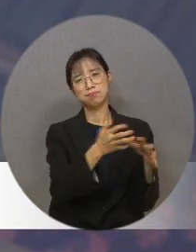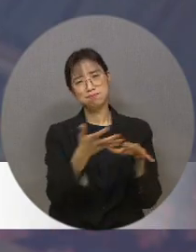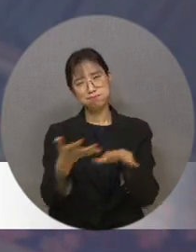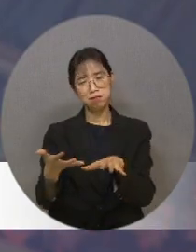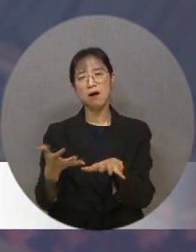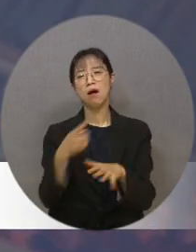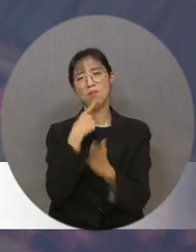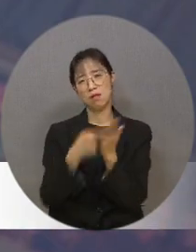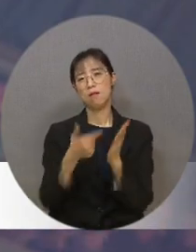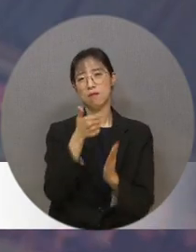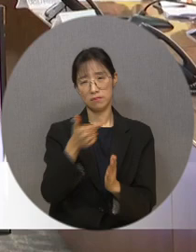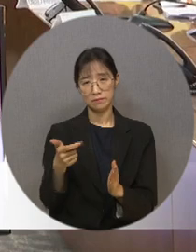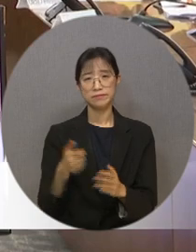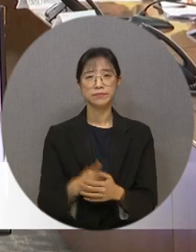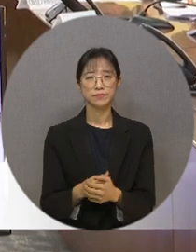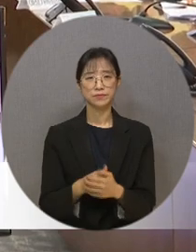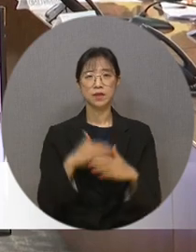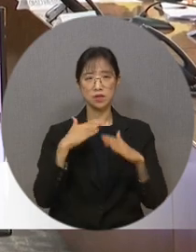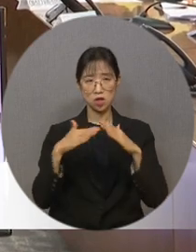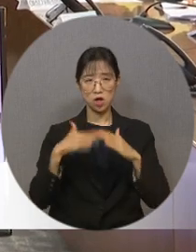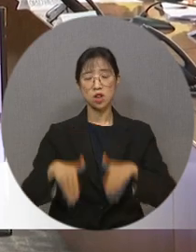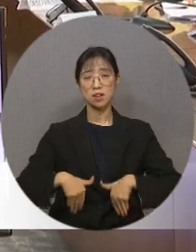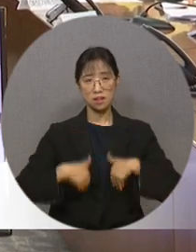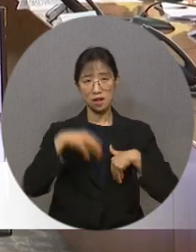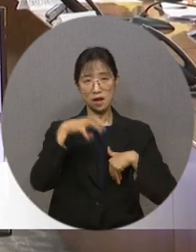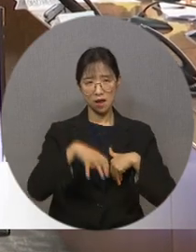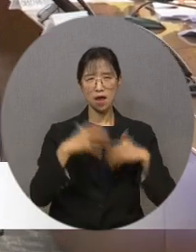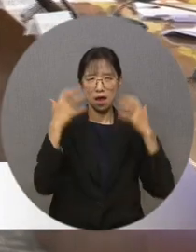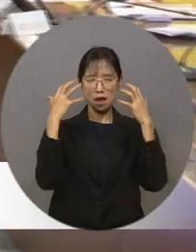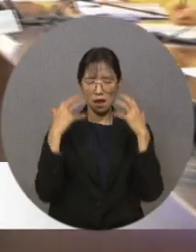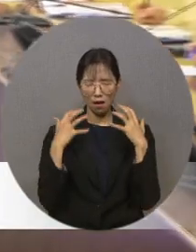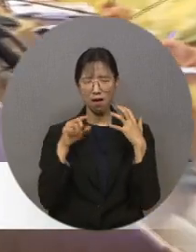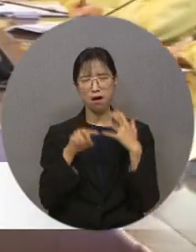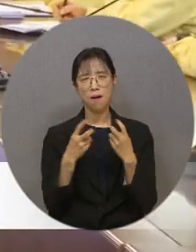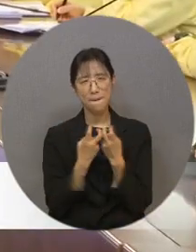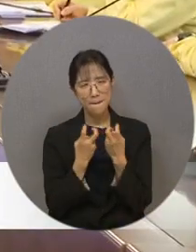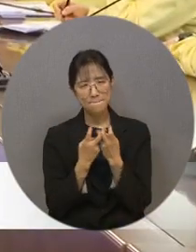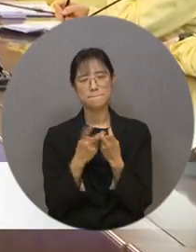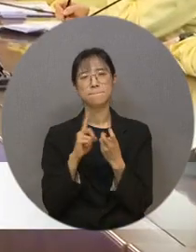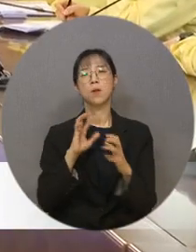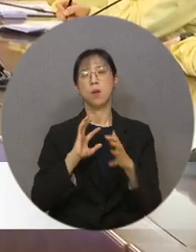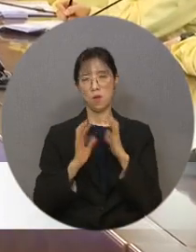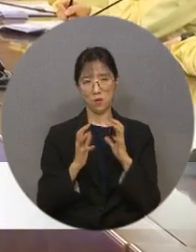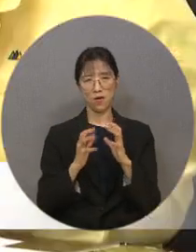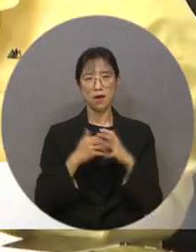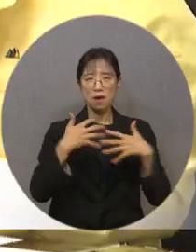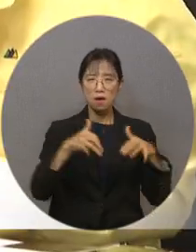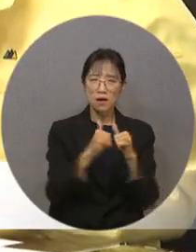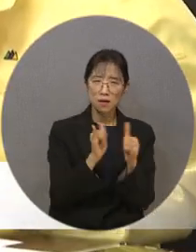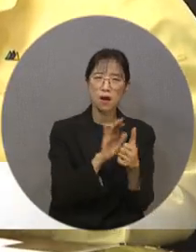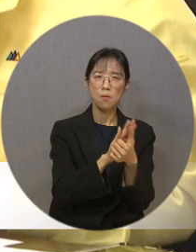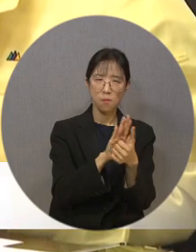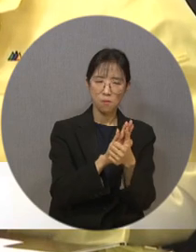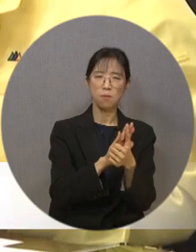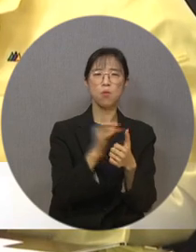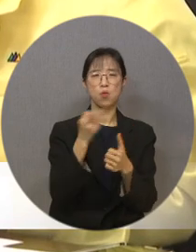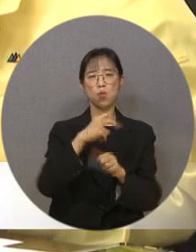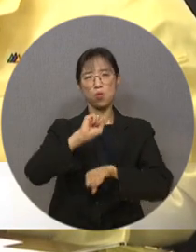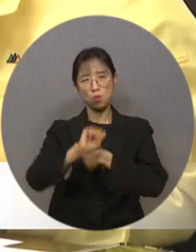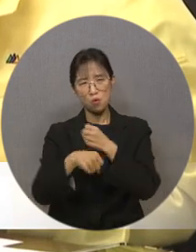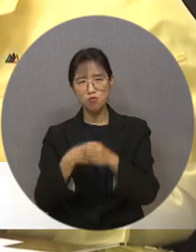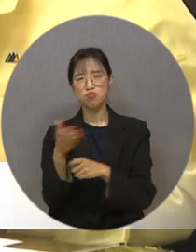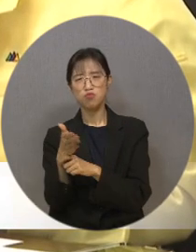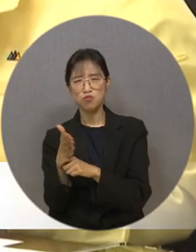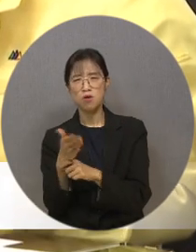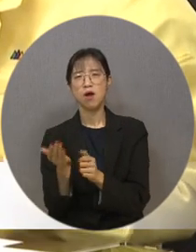속출하고 있습니다. 전남도는 폭염 대응 재난 대책 회의를 열어 취약계층 보호와 축산, 수산 등